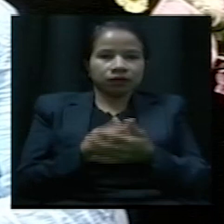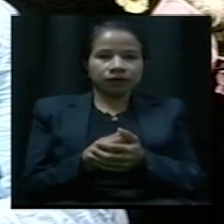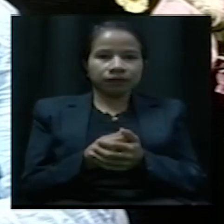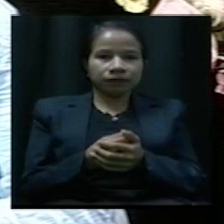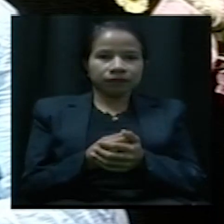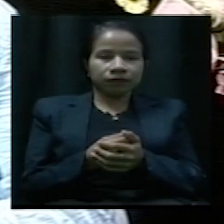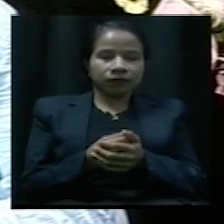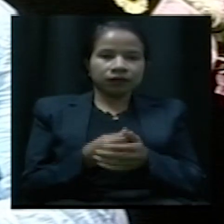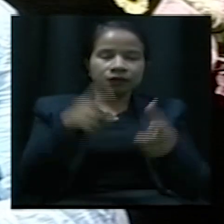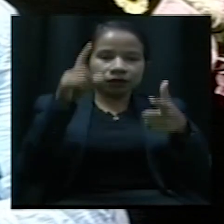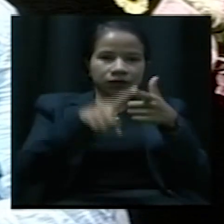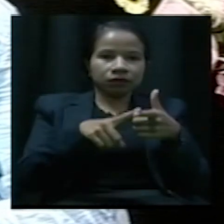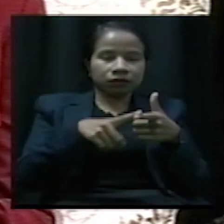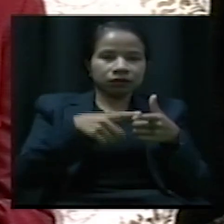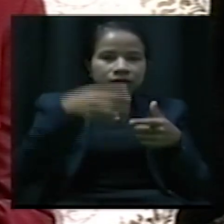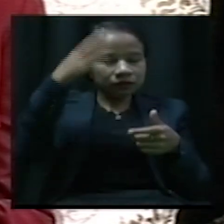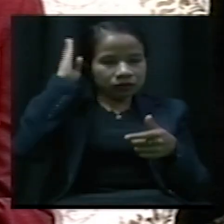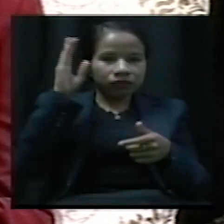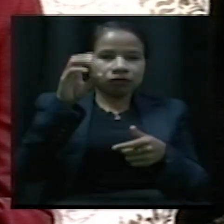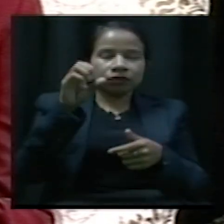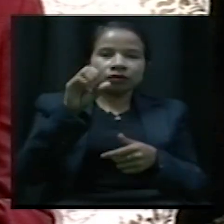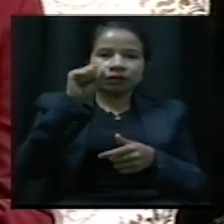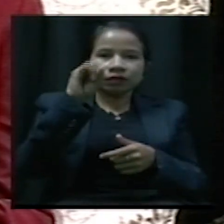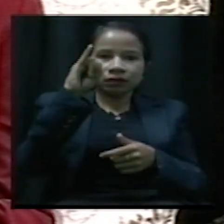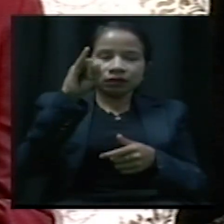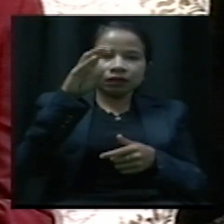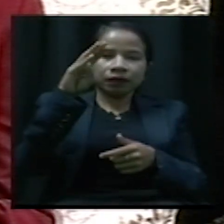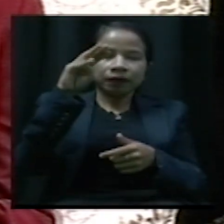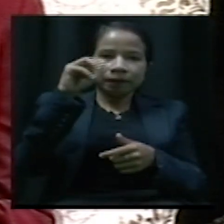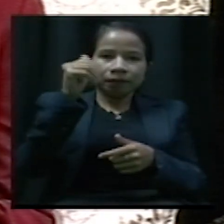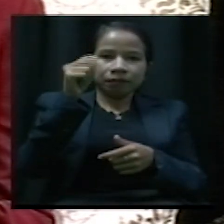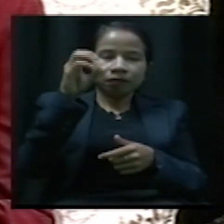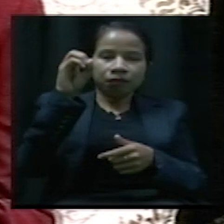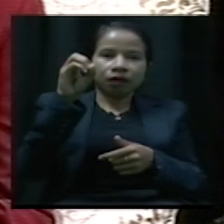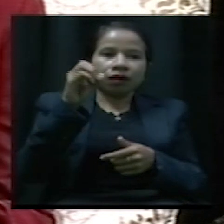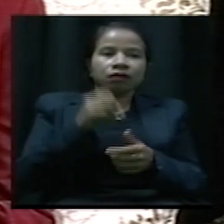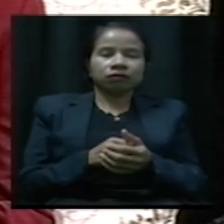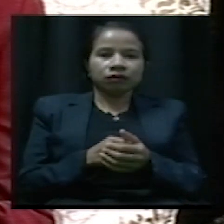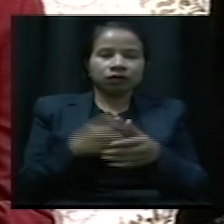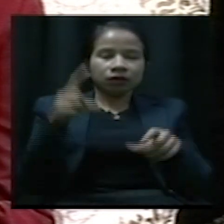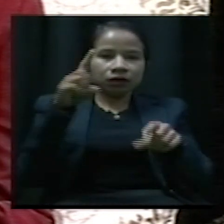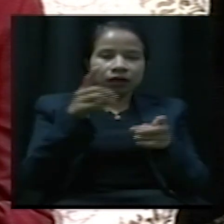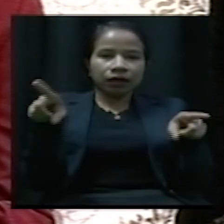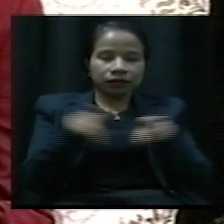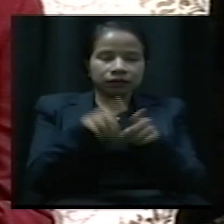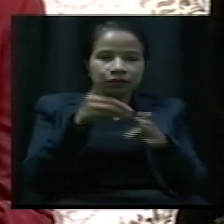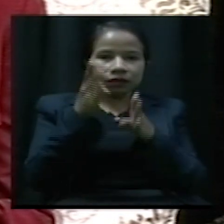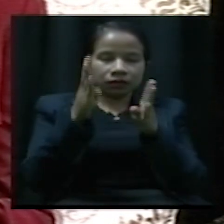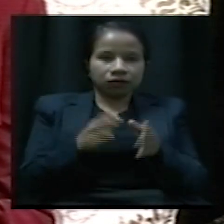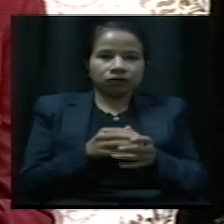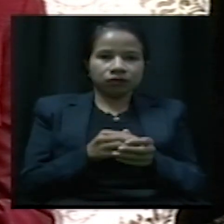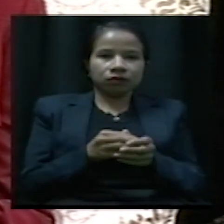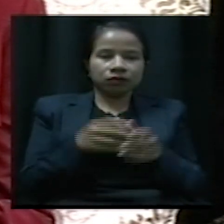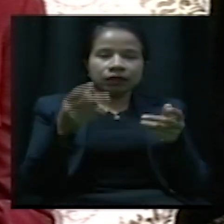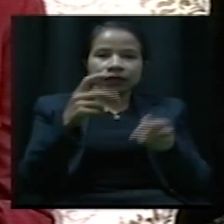Diak. Yeah. Bainaka segundo Senhor Simão Barreto, hanesan diretor Centro Formação Tibernian, Lorong Diak. Lorong Diak.